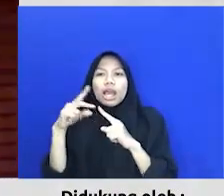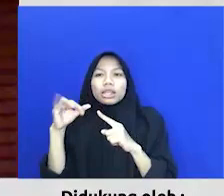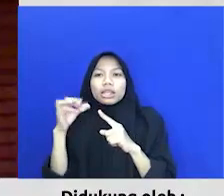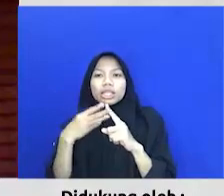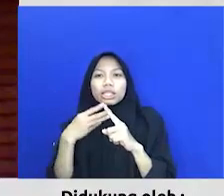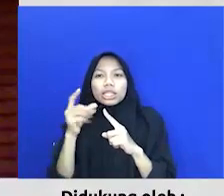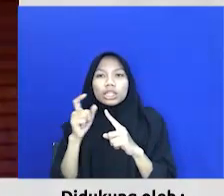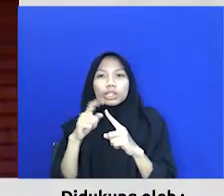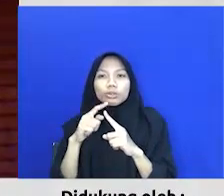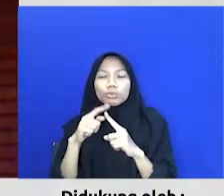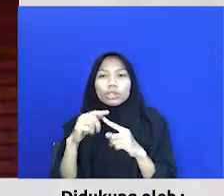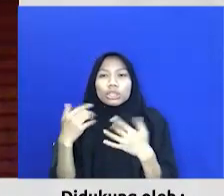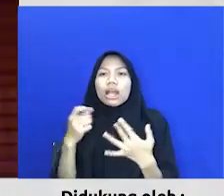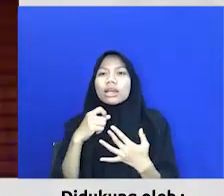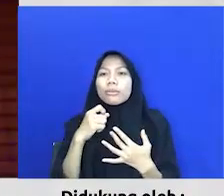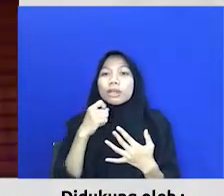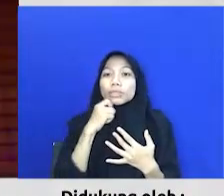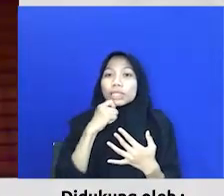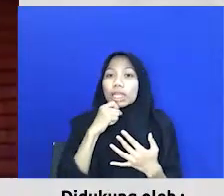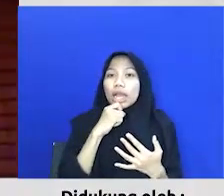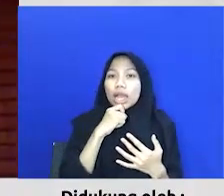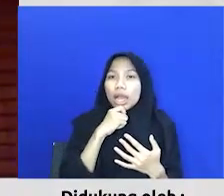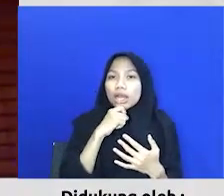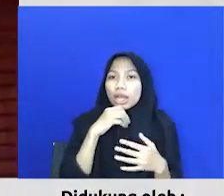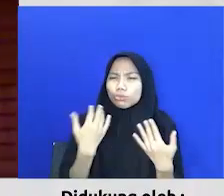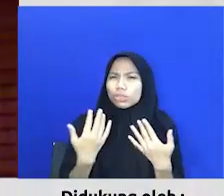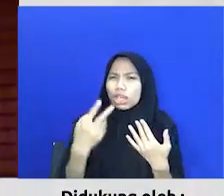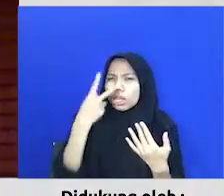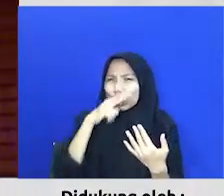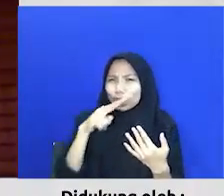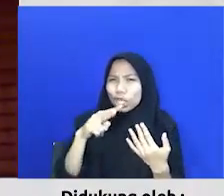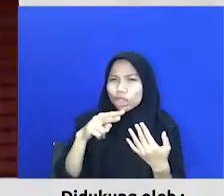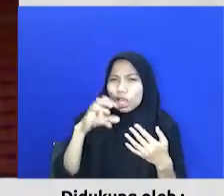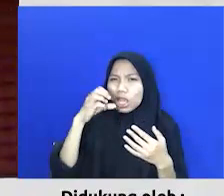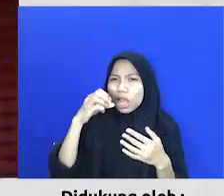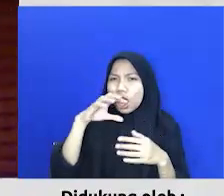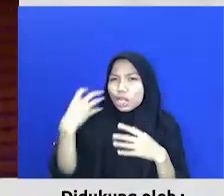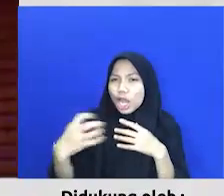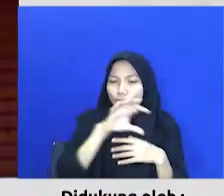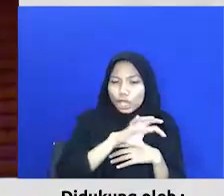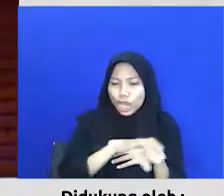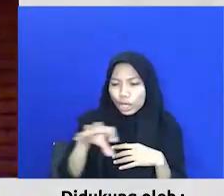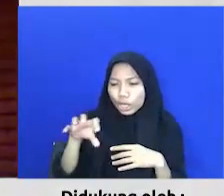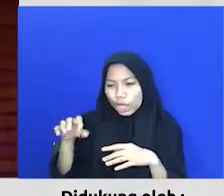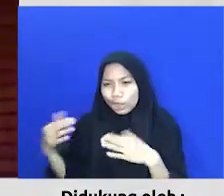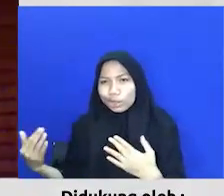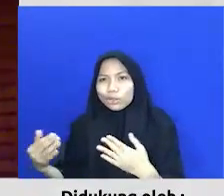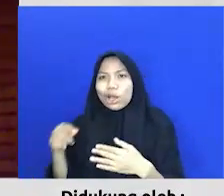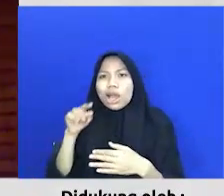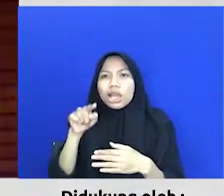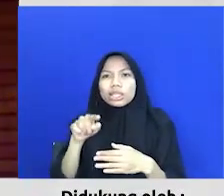merdeka ini mau jadi Indonesia yang seperti apa gitu. Karena kita tidak melihat, satu hal yang aku nggak pernah lihat di film karya Pak